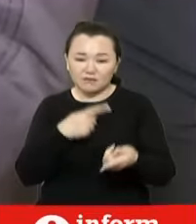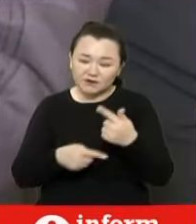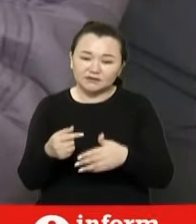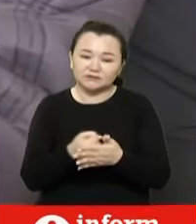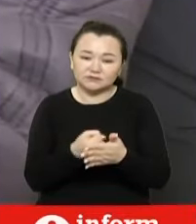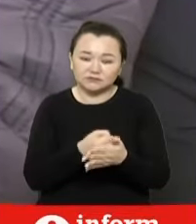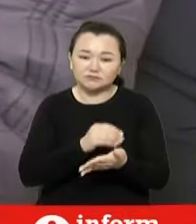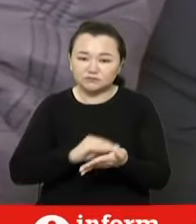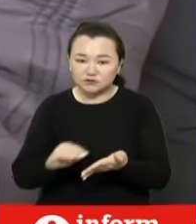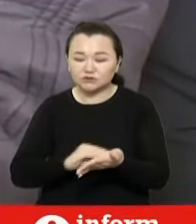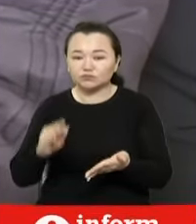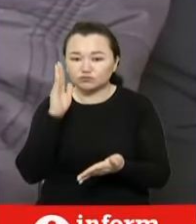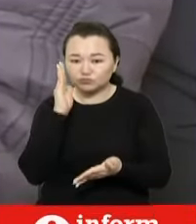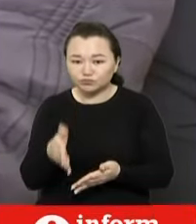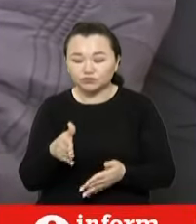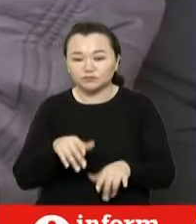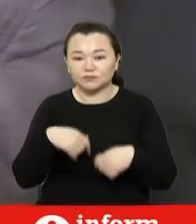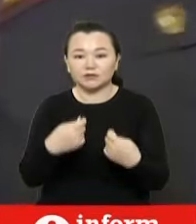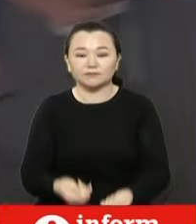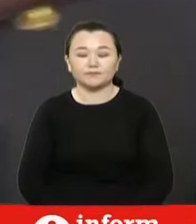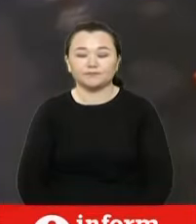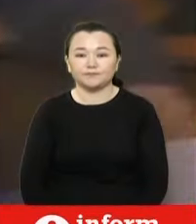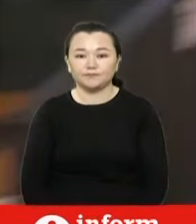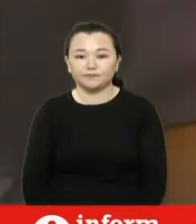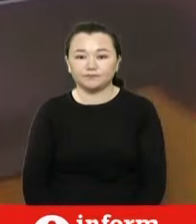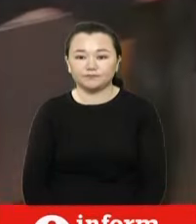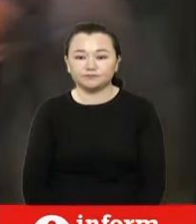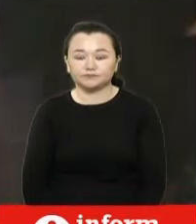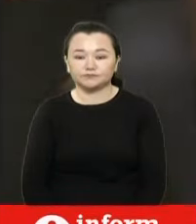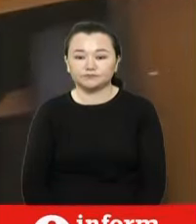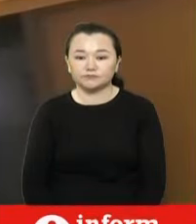шағым жазатынын жеткізді. Назерке Күбасова, Ильдар Жунусканов, Информбюро.